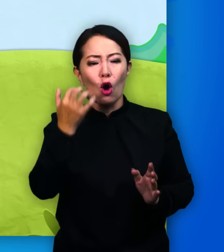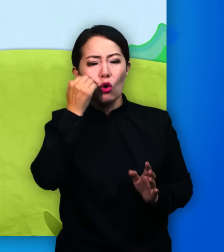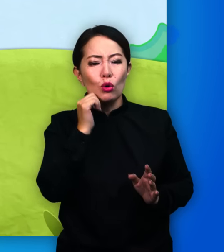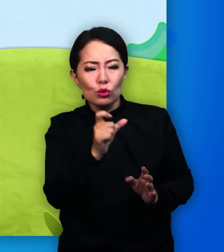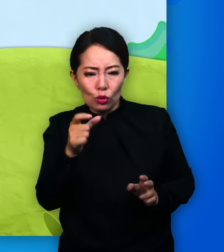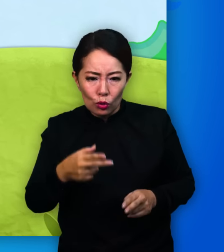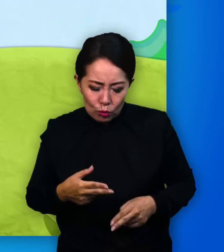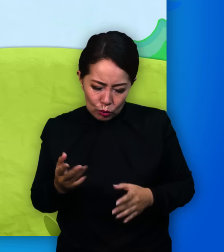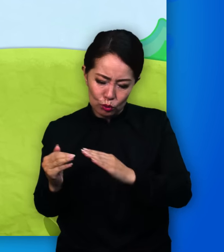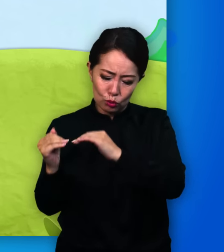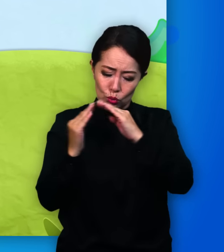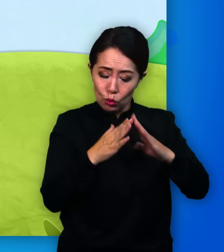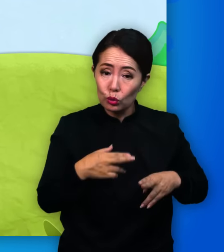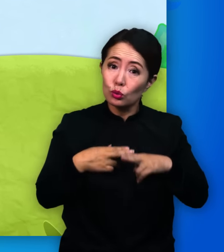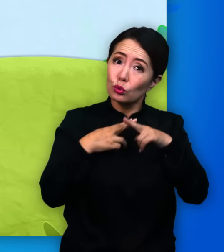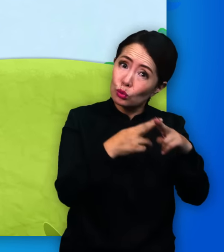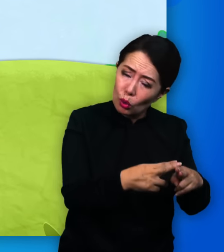ухаарч эхэлжээ.